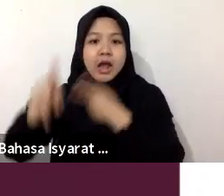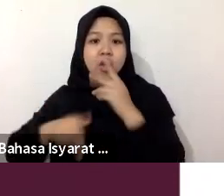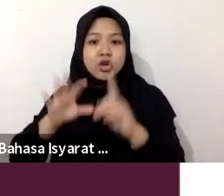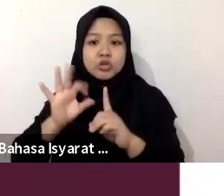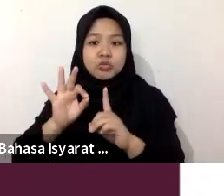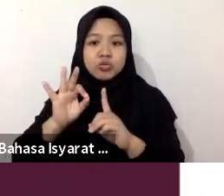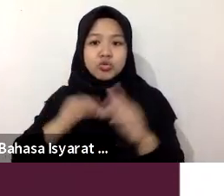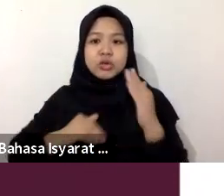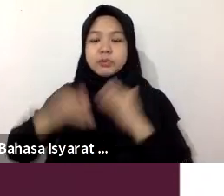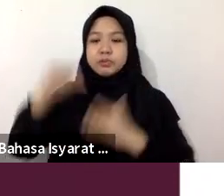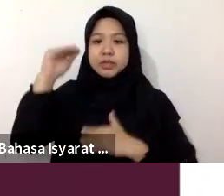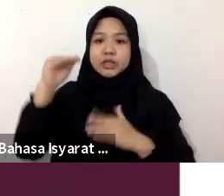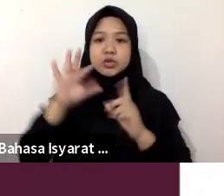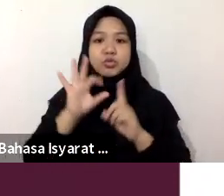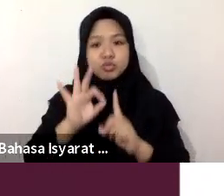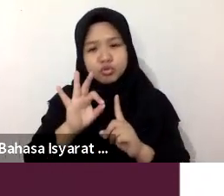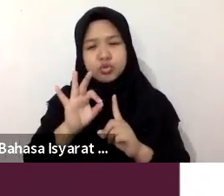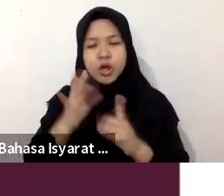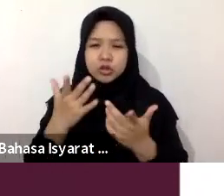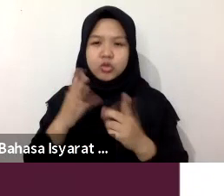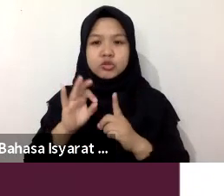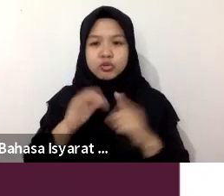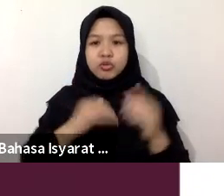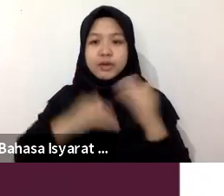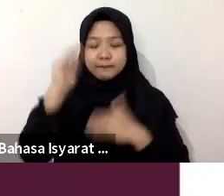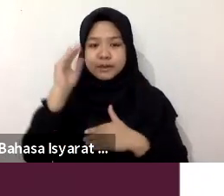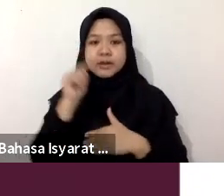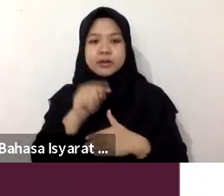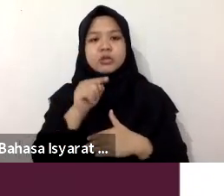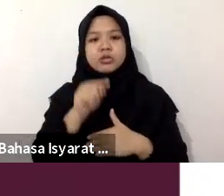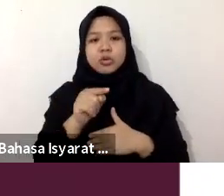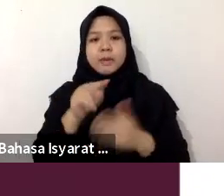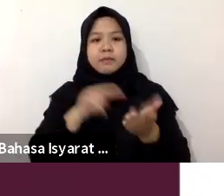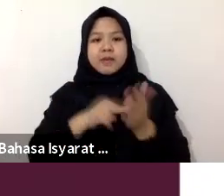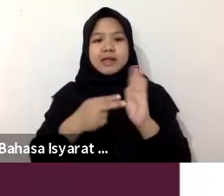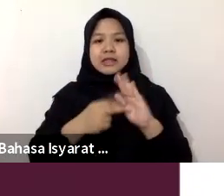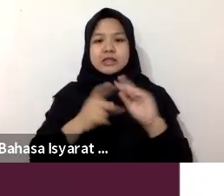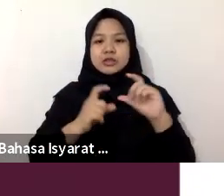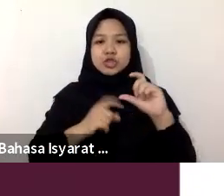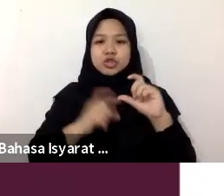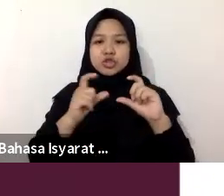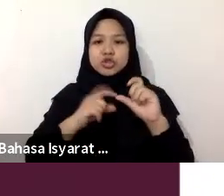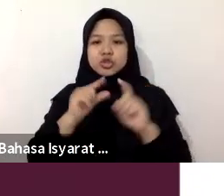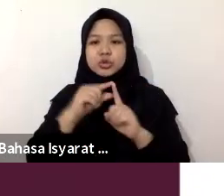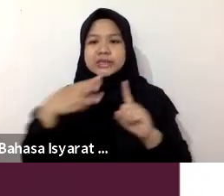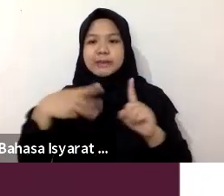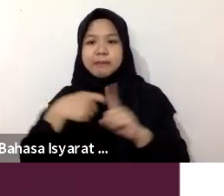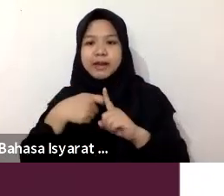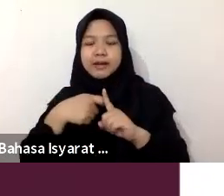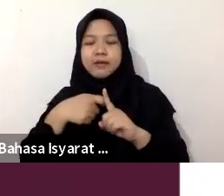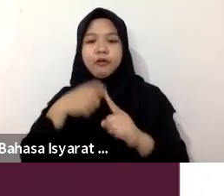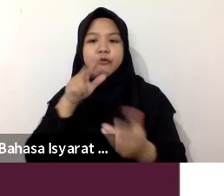10, lebih atau sama dengan 10, ini disuspekkan pasien COVID.